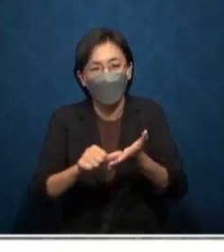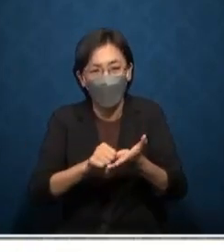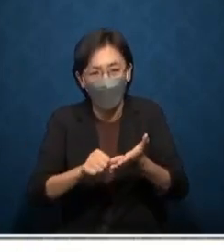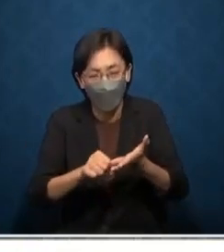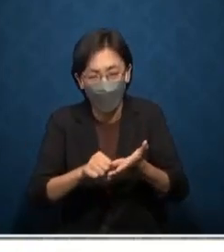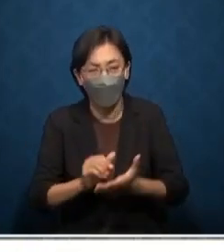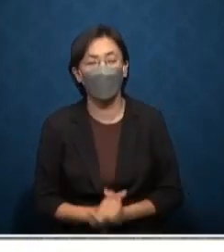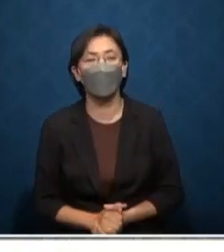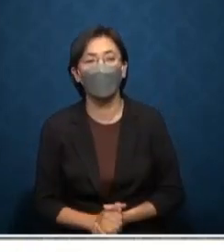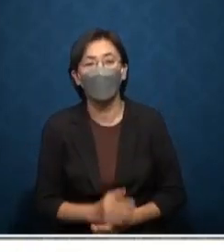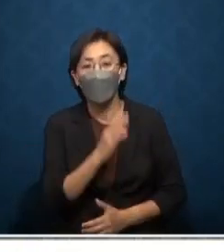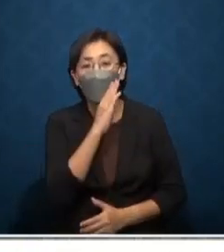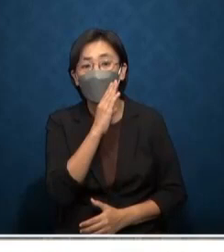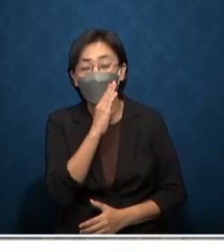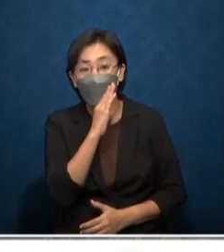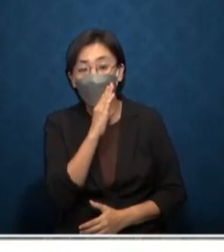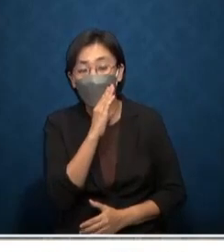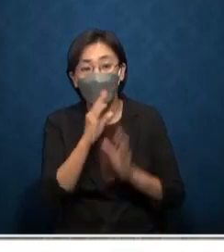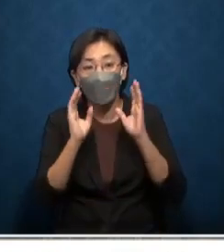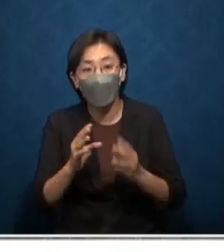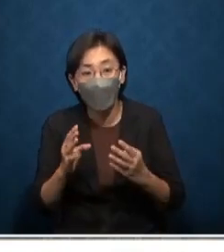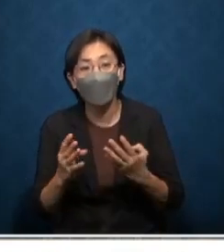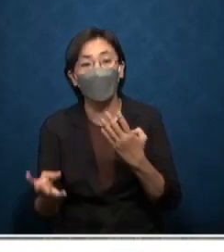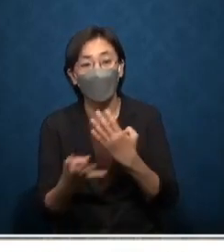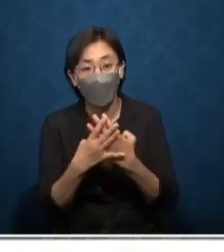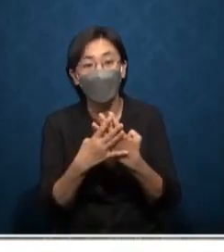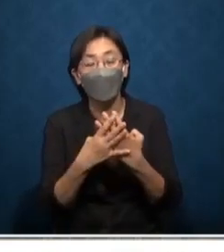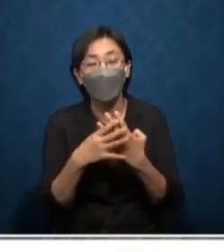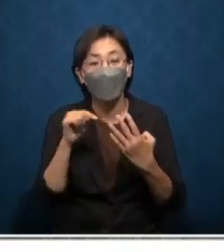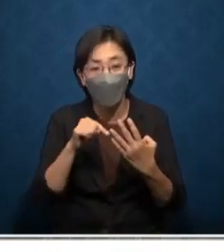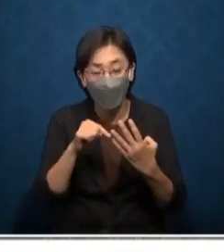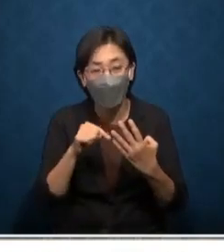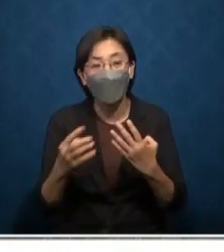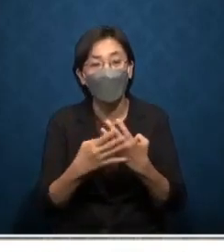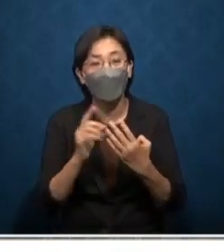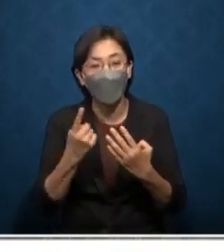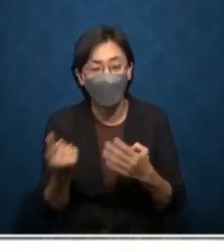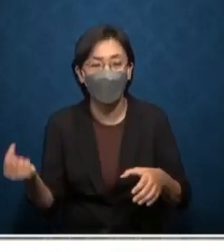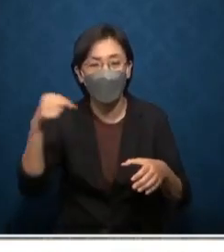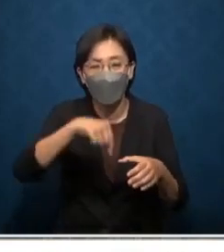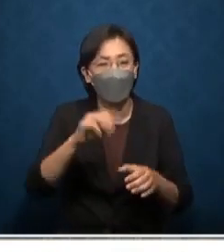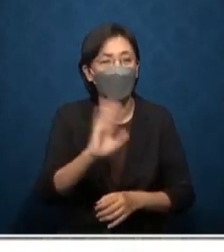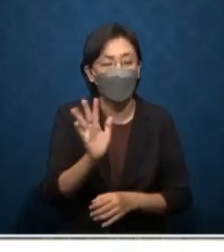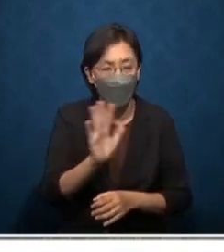แต่การที่ไม่ให้นักโทษที่เป็นนักโทษเดิมอยู่แล้วหรอนักโทษใหม่นั้นเข้ามาในคุก